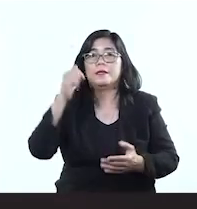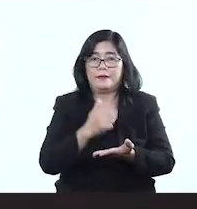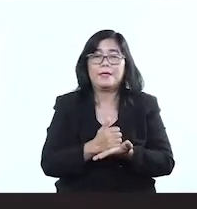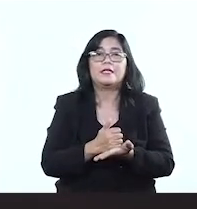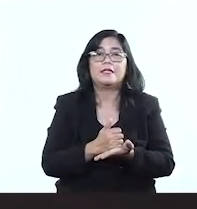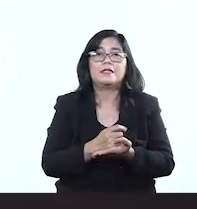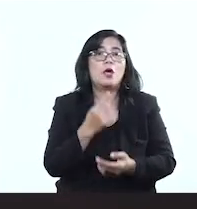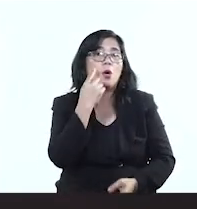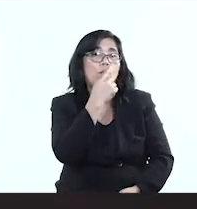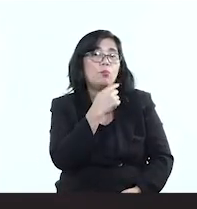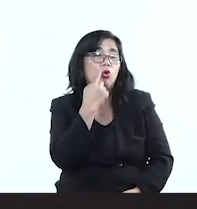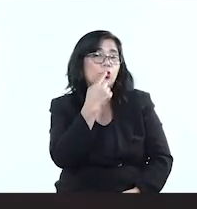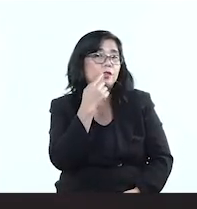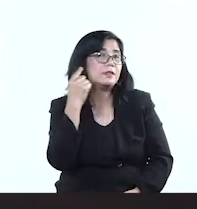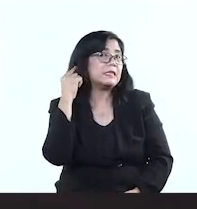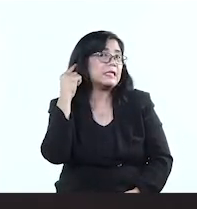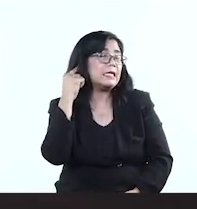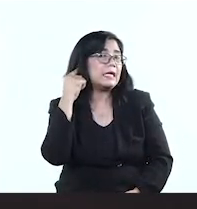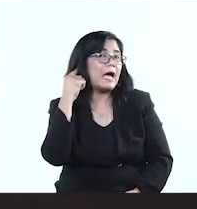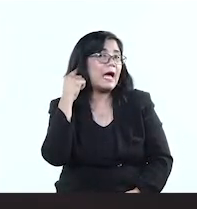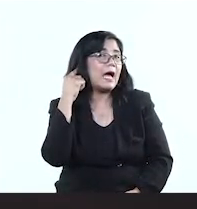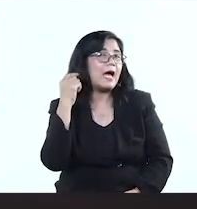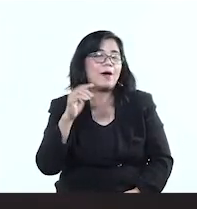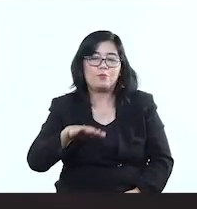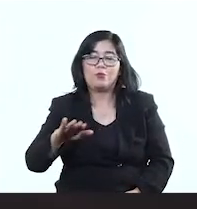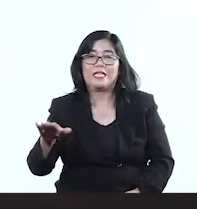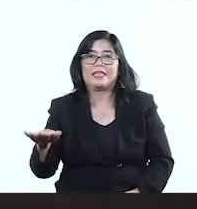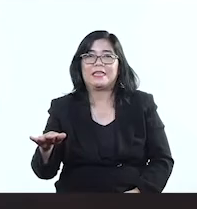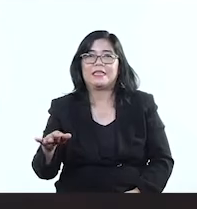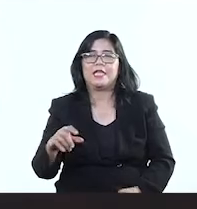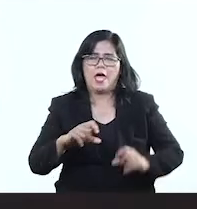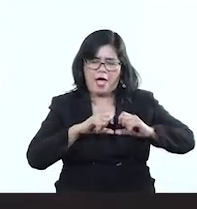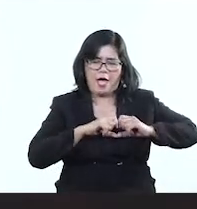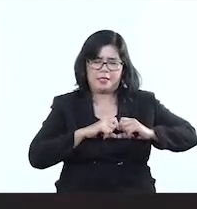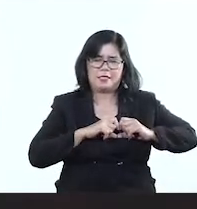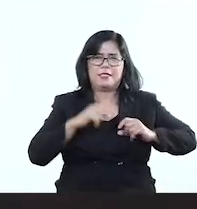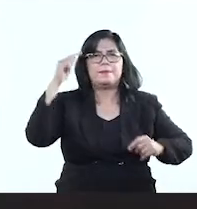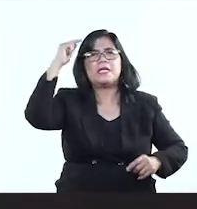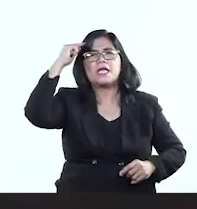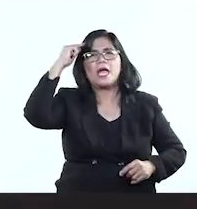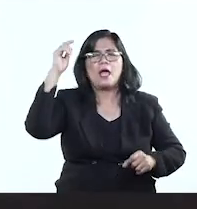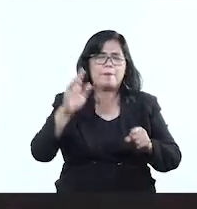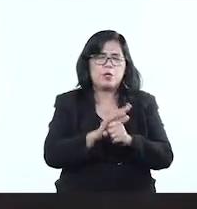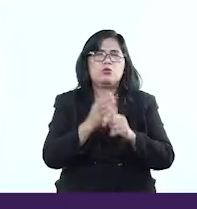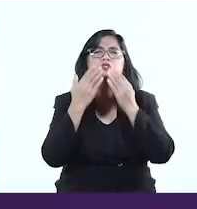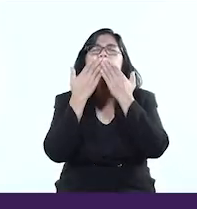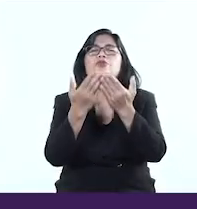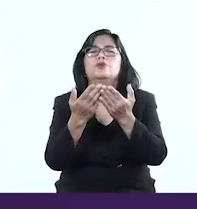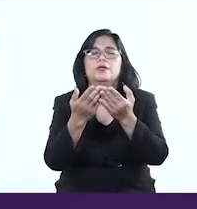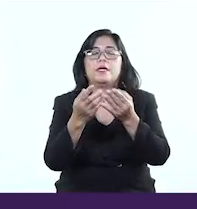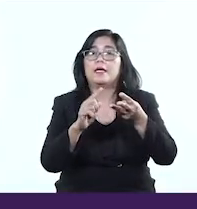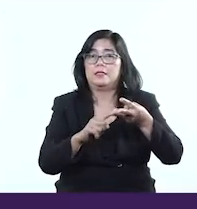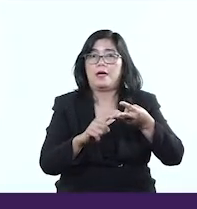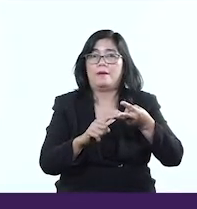Hai mulut dan telinga kita seorang murid hati dan pikiran kita perlu syukur yang ketika